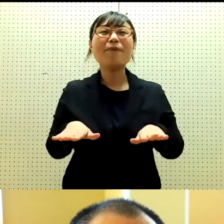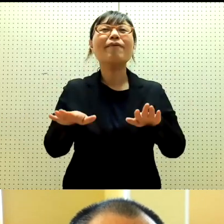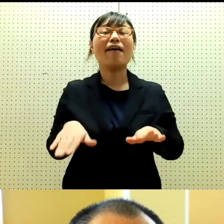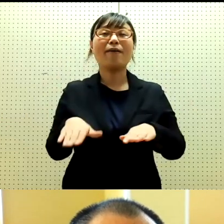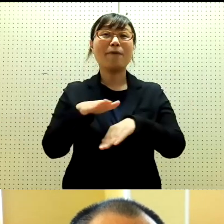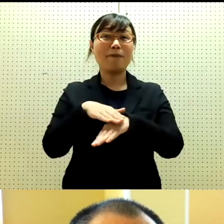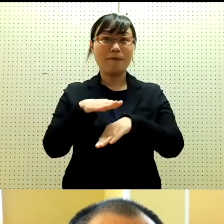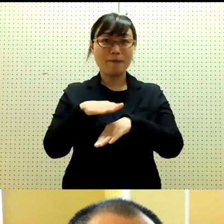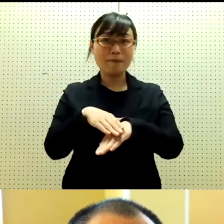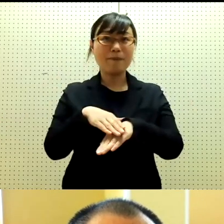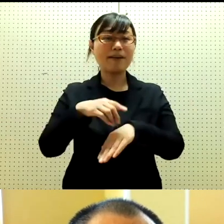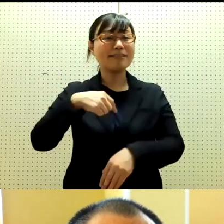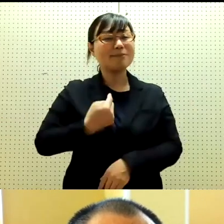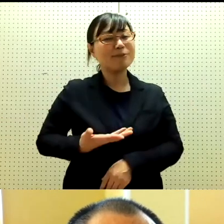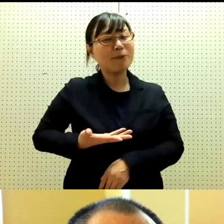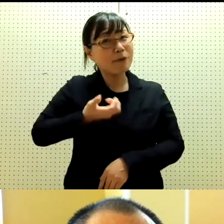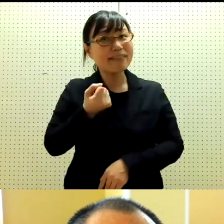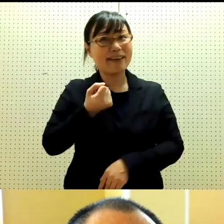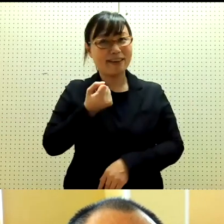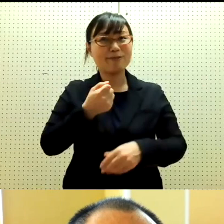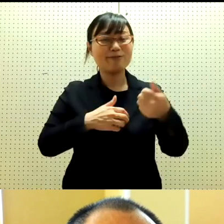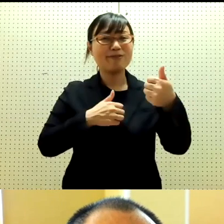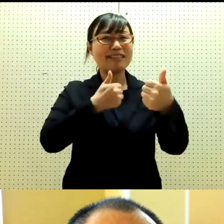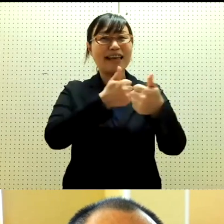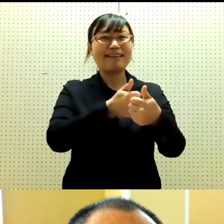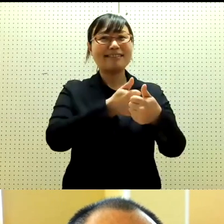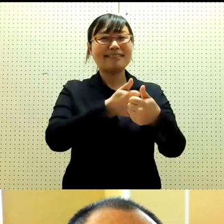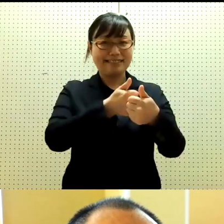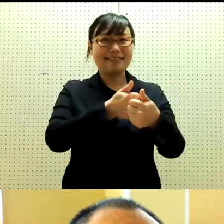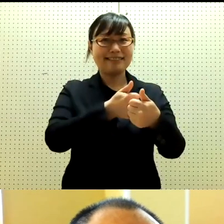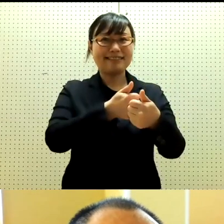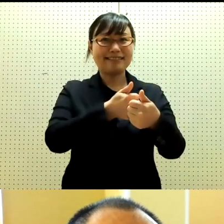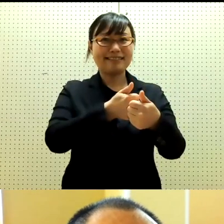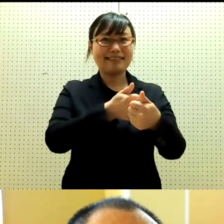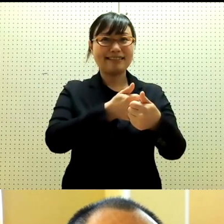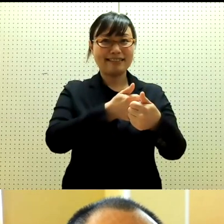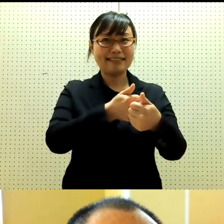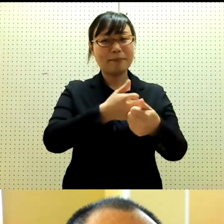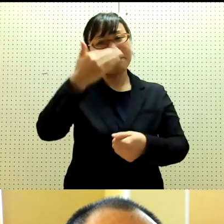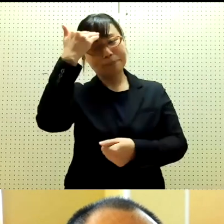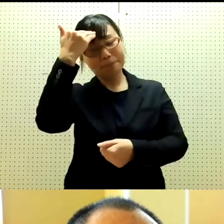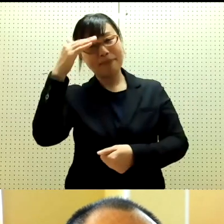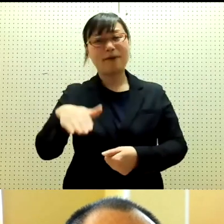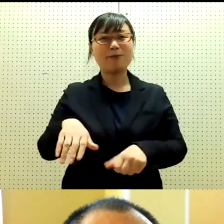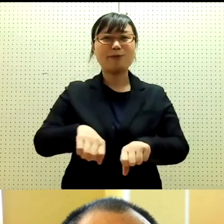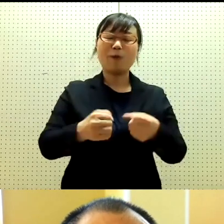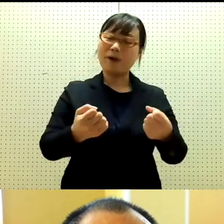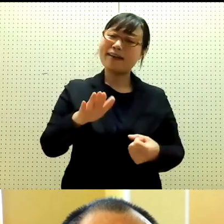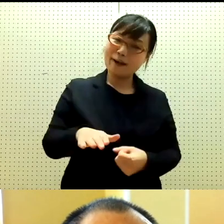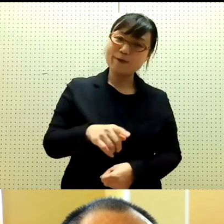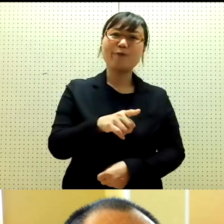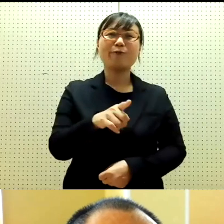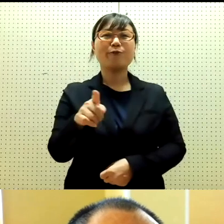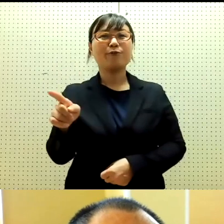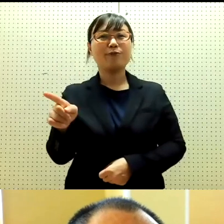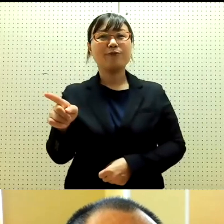れ皆さん持っている、まあ、チャレンジが違う、まあ、困難だったりとか障害持ってらっしゃりすると、でもその中で、自分